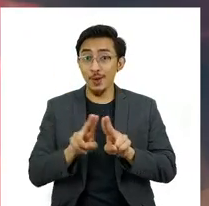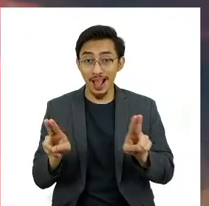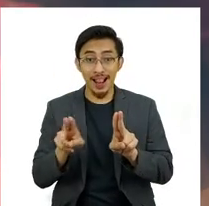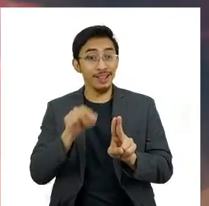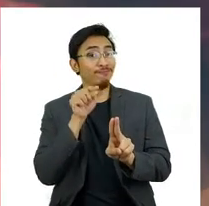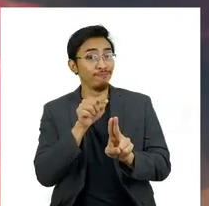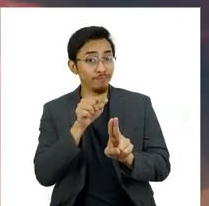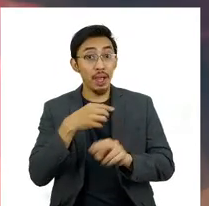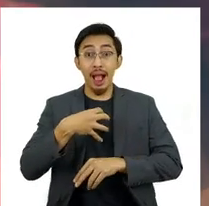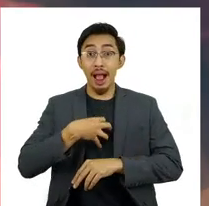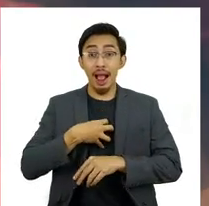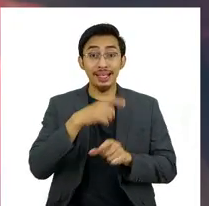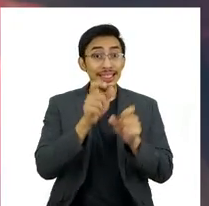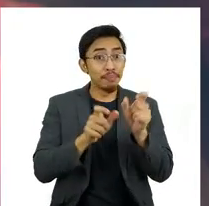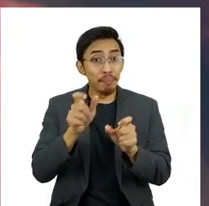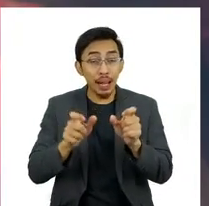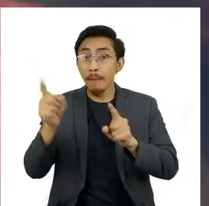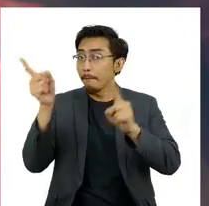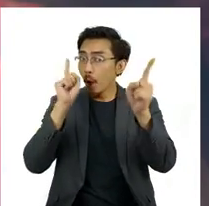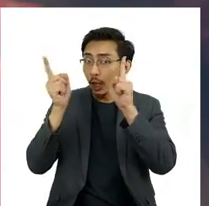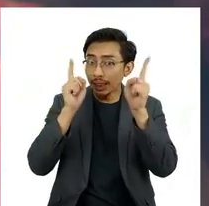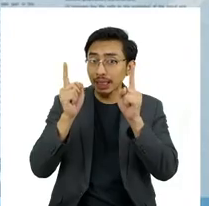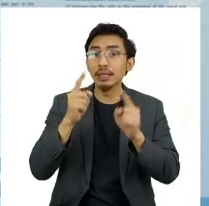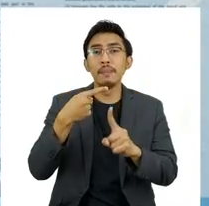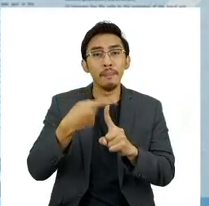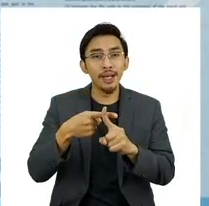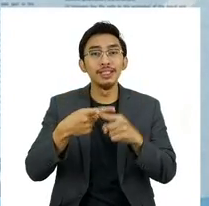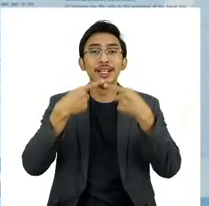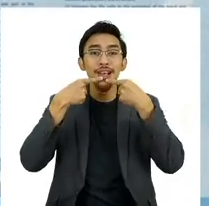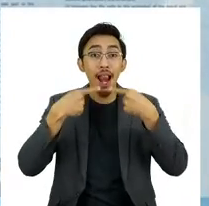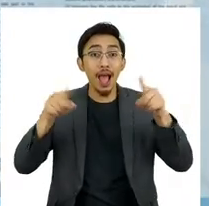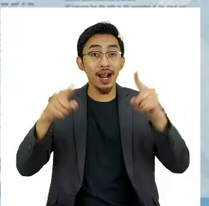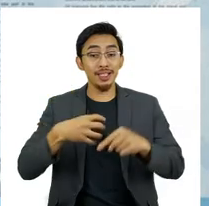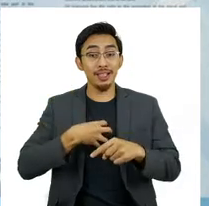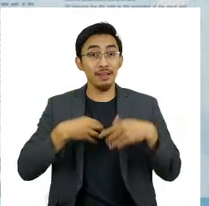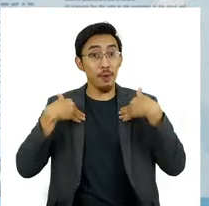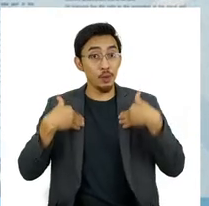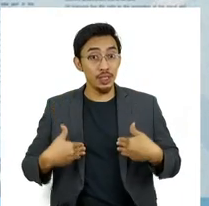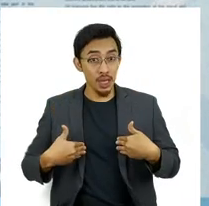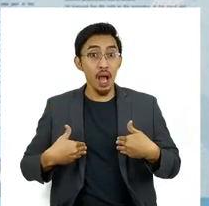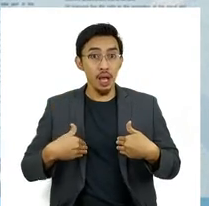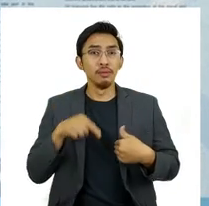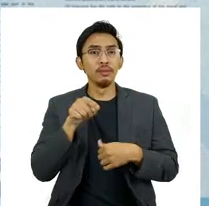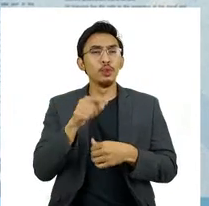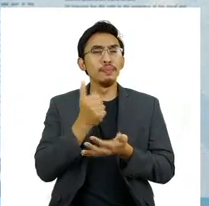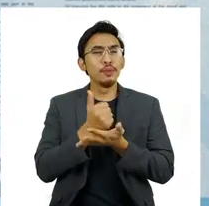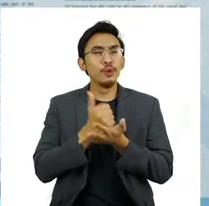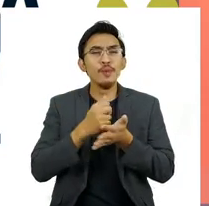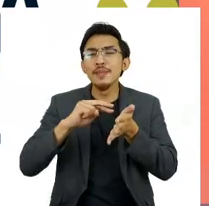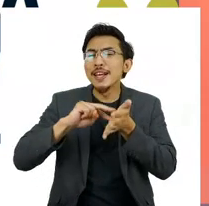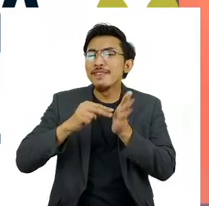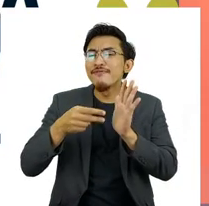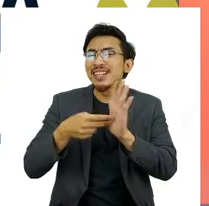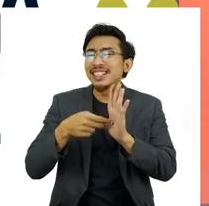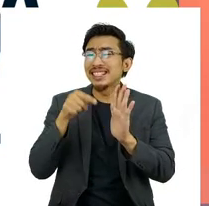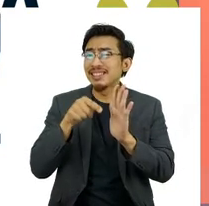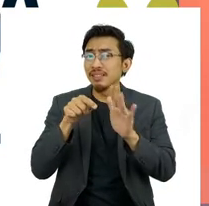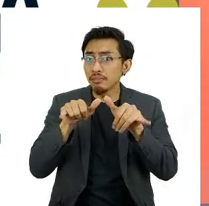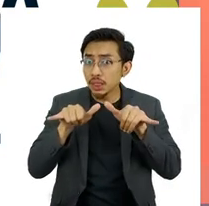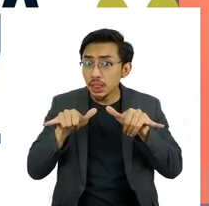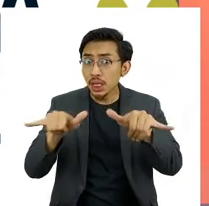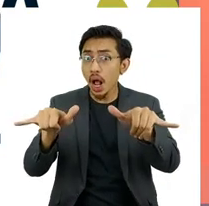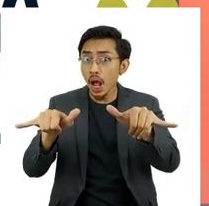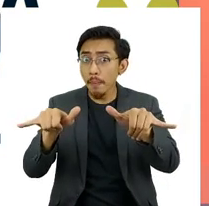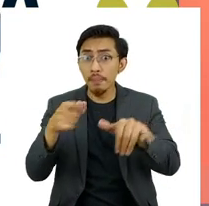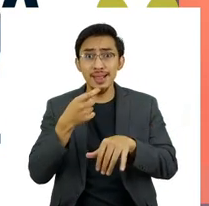oleh Konvensi Internasional Hak-Hak Sipil dan Politik serta Deklarasi Umum Hak Asasi Manusia. Namun, sesungguhnya belum ada definisi